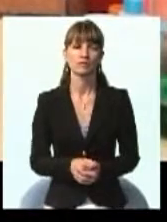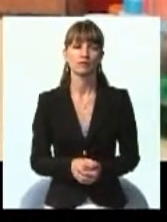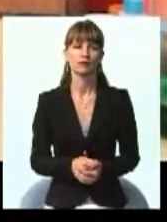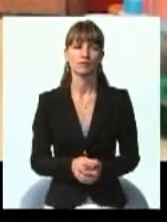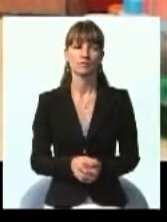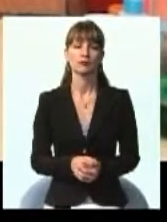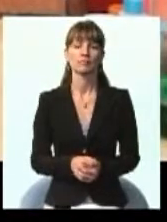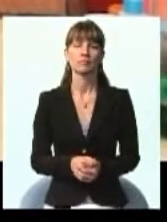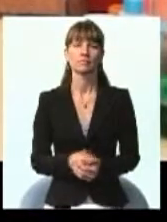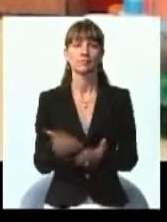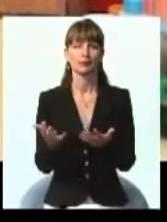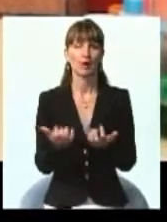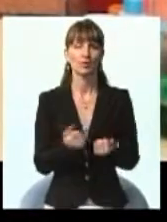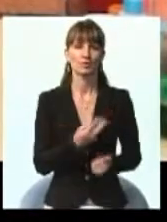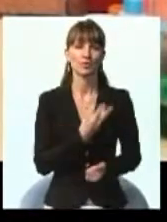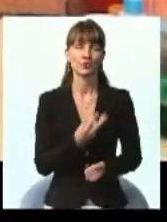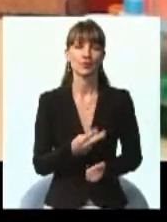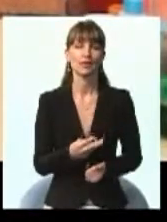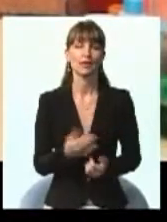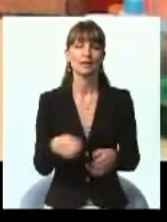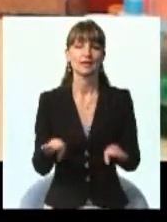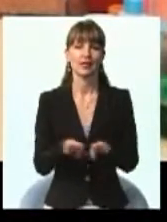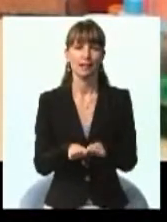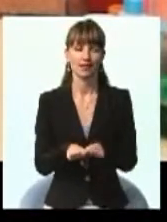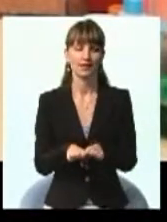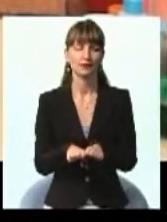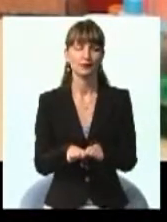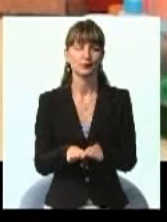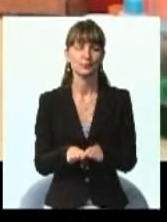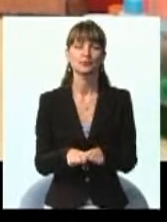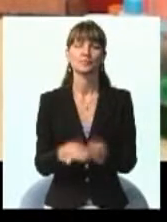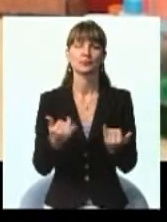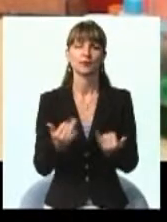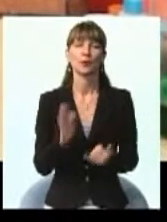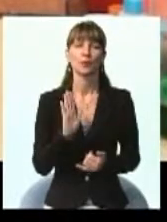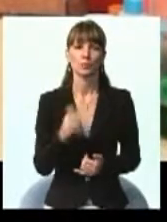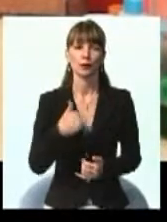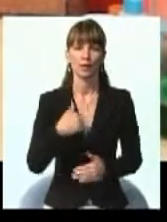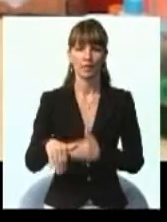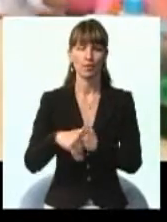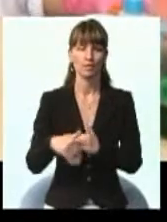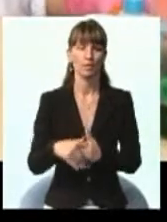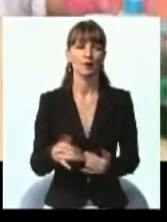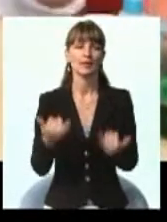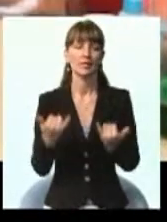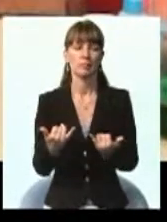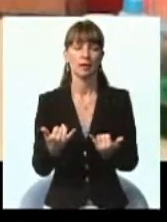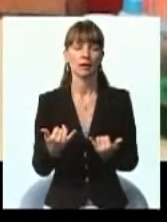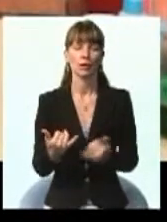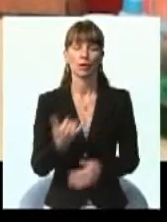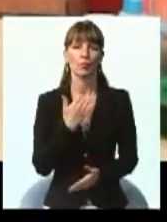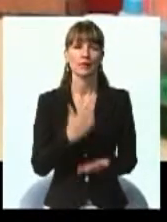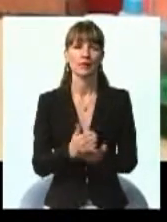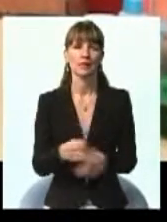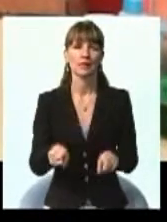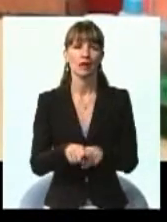Ага, є. Так, закрили. Ну і тепер будете мені допомагати. Тепер У мене є